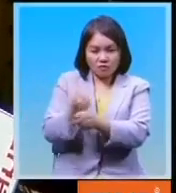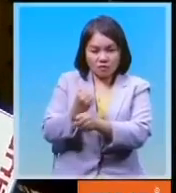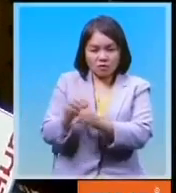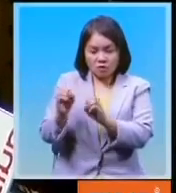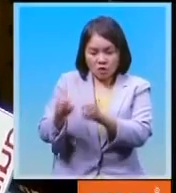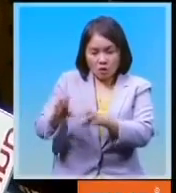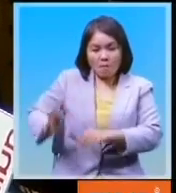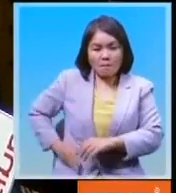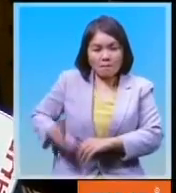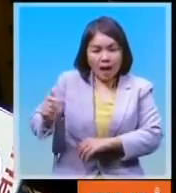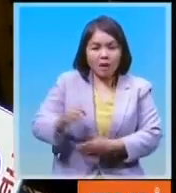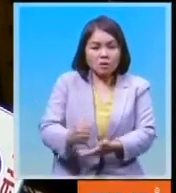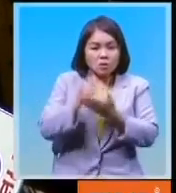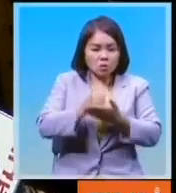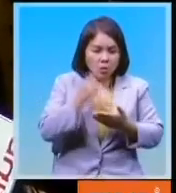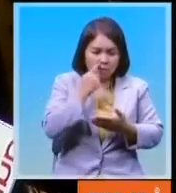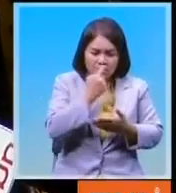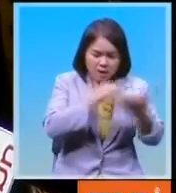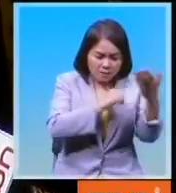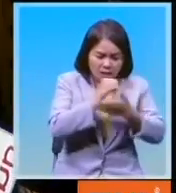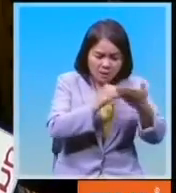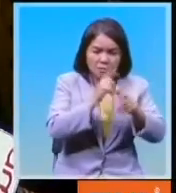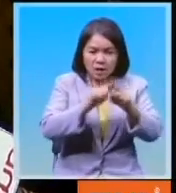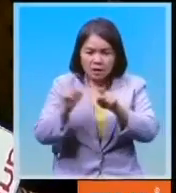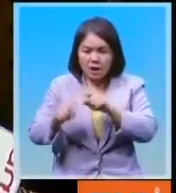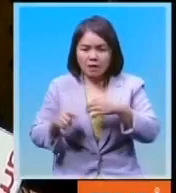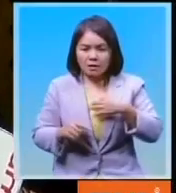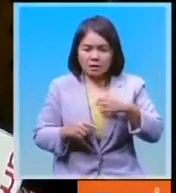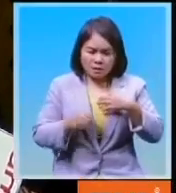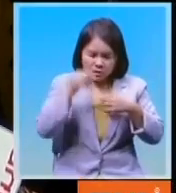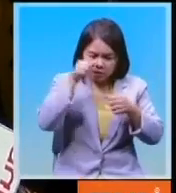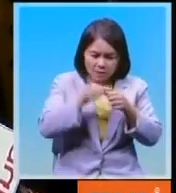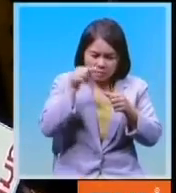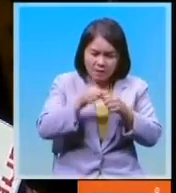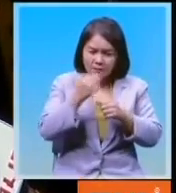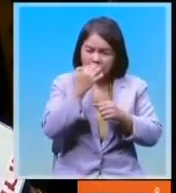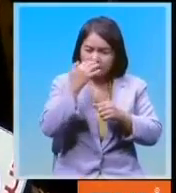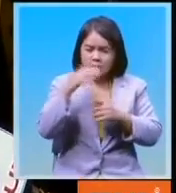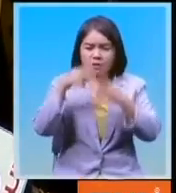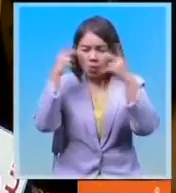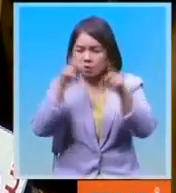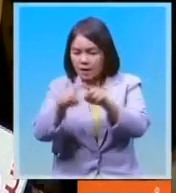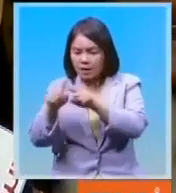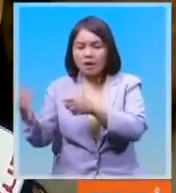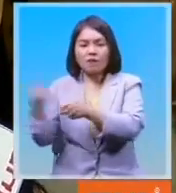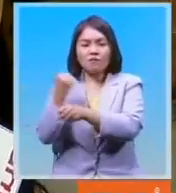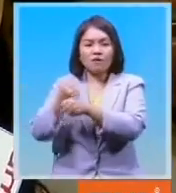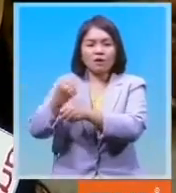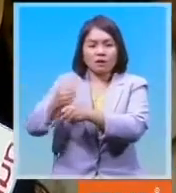นัขดมกลิ่น เสื้อผ้าของคนร้ายต่างๆกระทรวงพัฒนาและความมั่นคงของมนุษย์เ